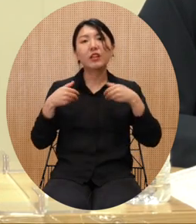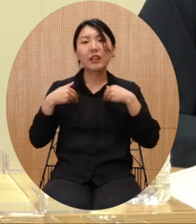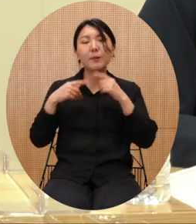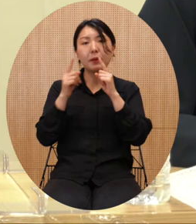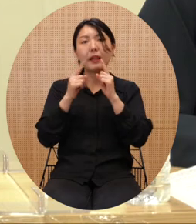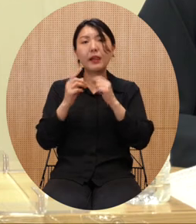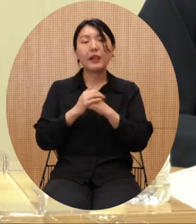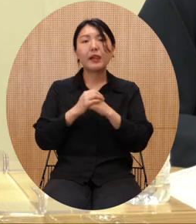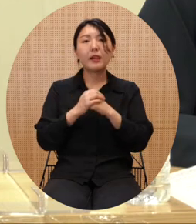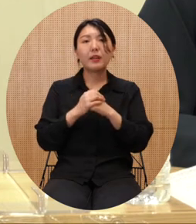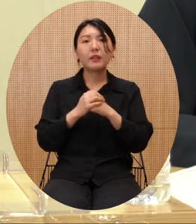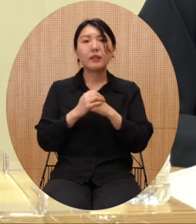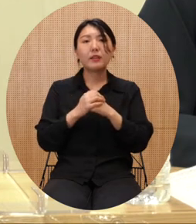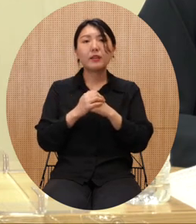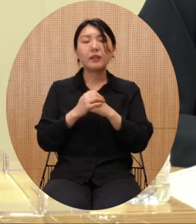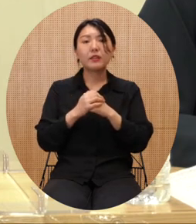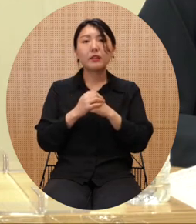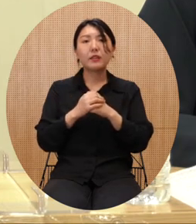부분을 말씀해 주셨고요. 그리고 제가